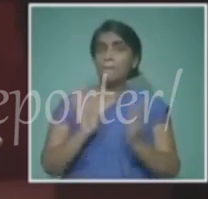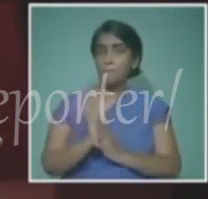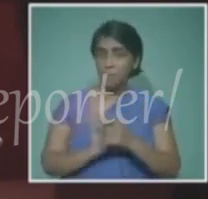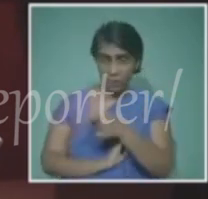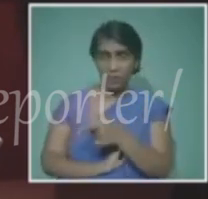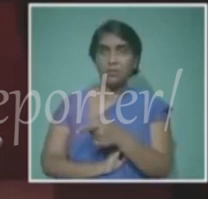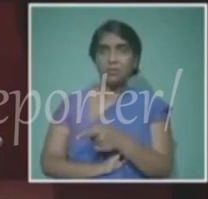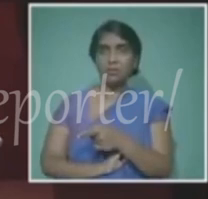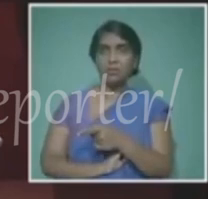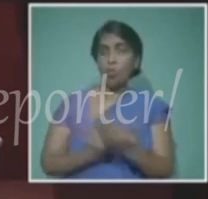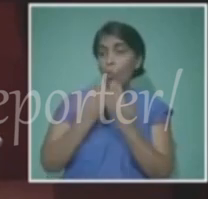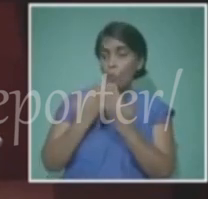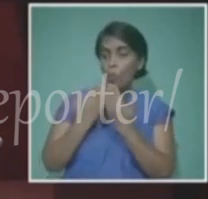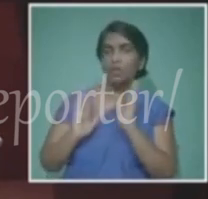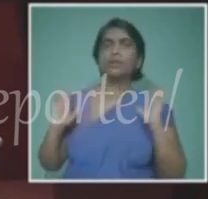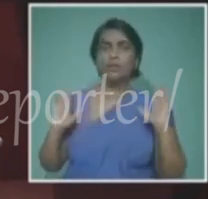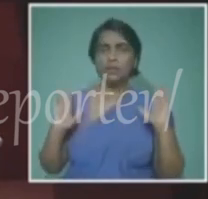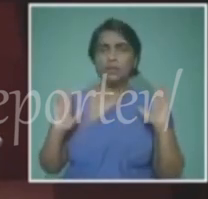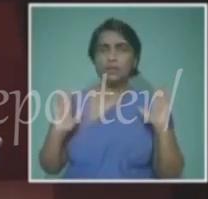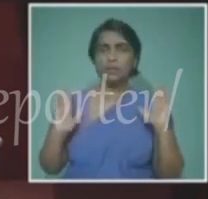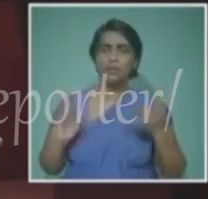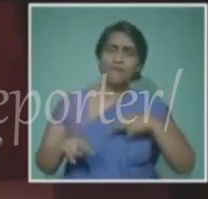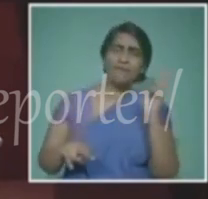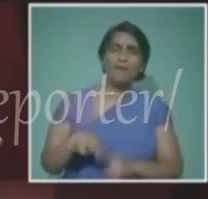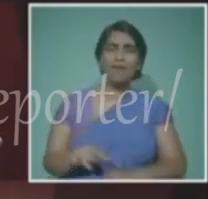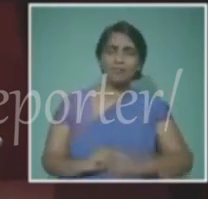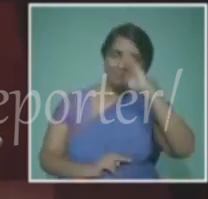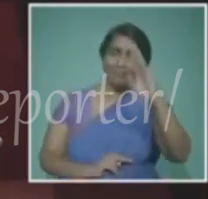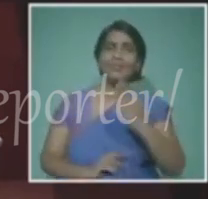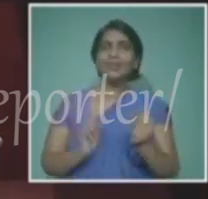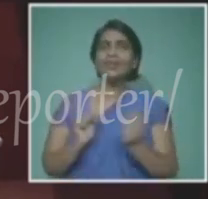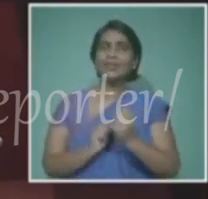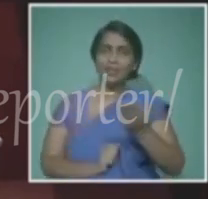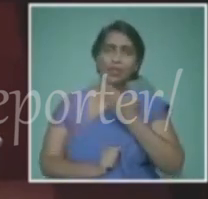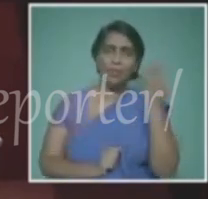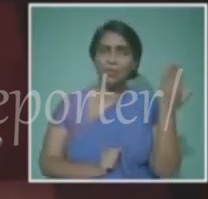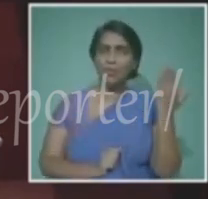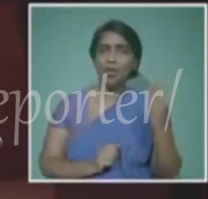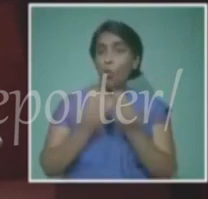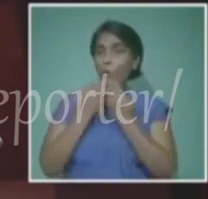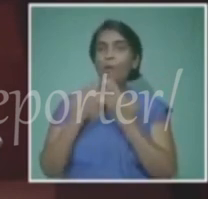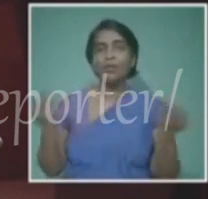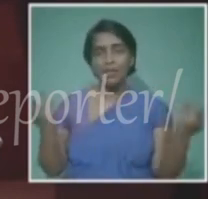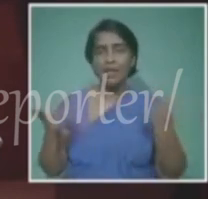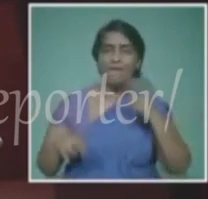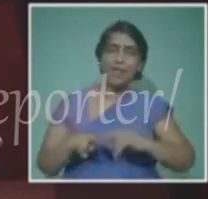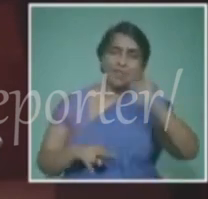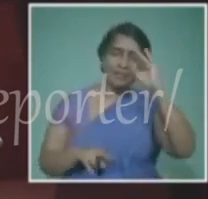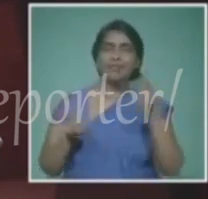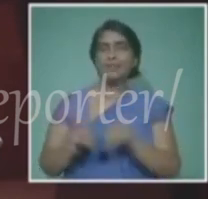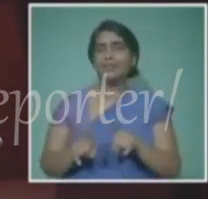අගමැතිතුමාව කන්සල් කරන්න විතරයි. ඕකෙදි මචන් ටෝක් එකක් දාගෙන කරන්න දෙන්නේ. අන්ඩර් ඇඩ්වයිස් නෙමෙයිනේ, ඉන්